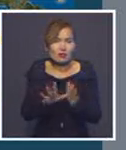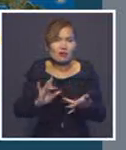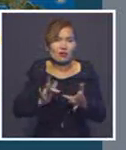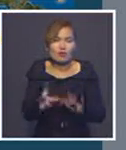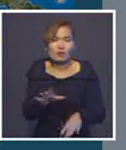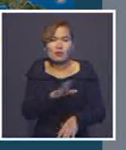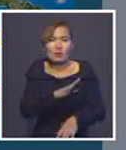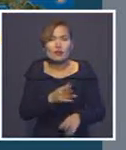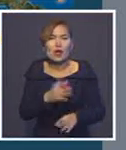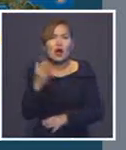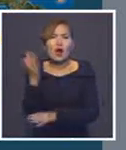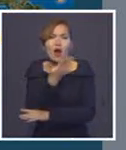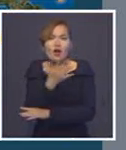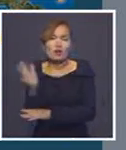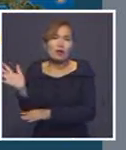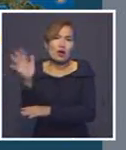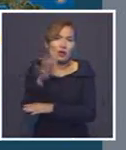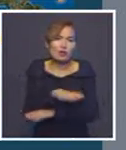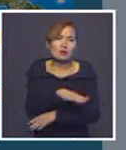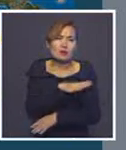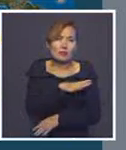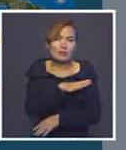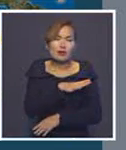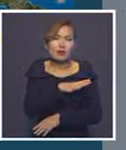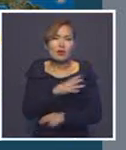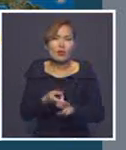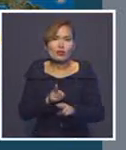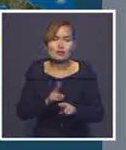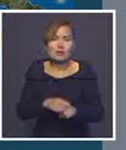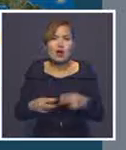құлап, ағаштар сынып, кейбір аудандарда тіптен